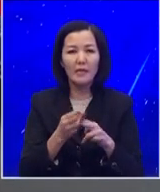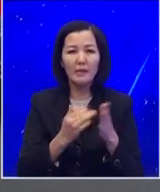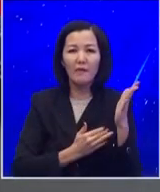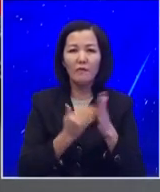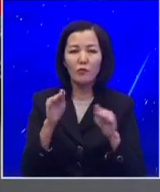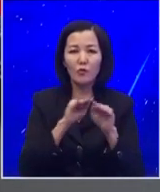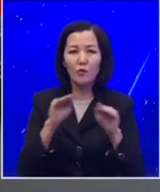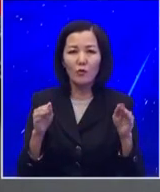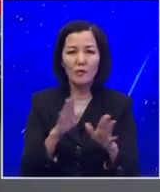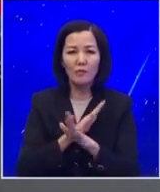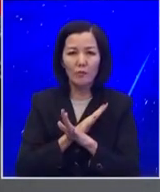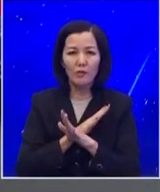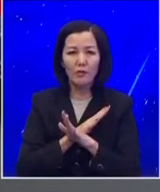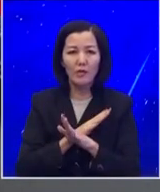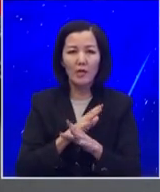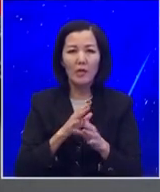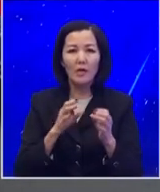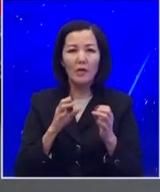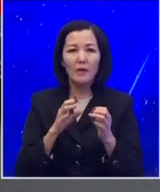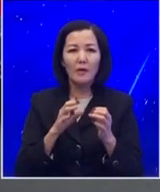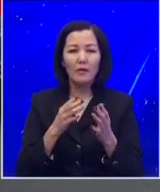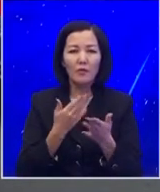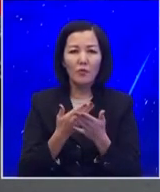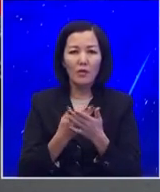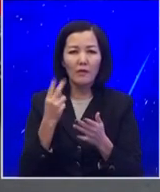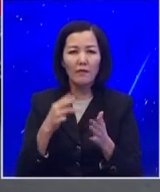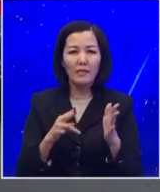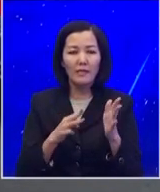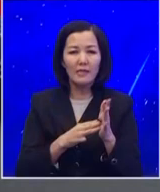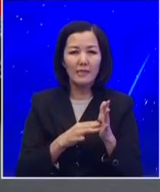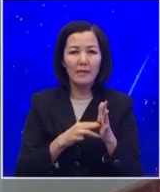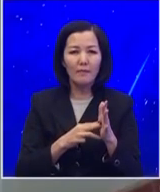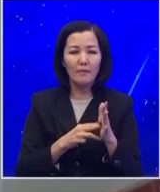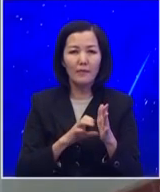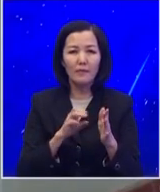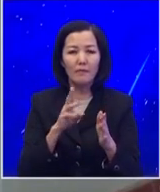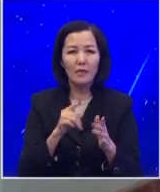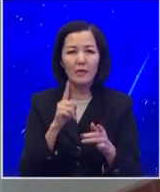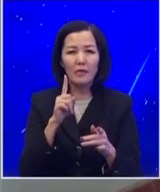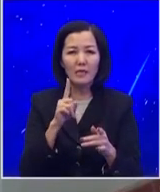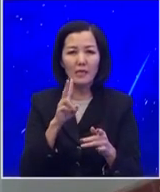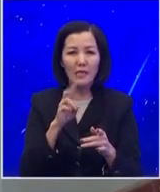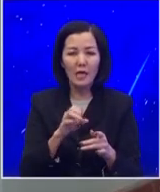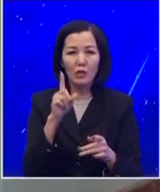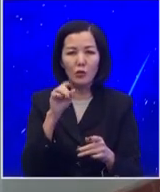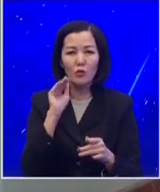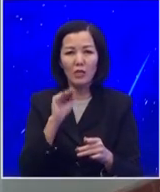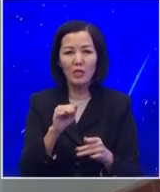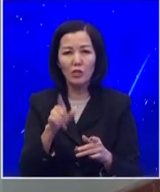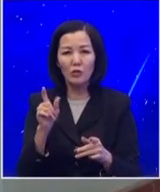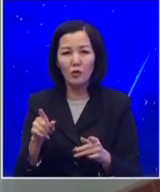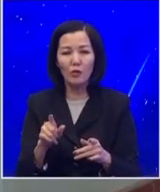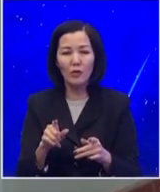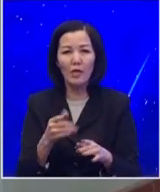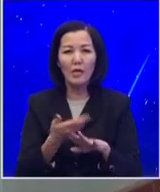уровень смертности от COVID-19 в блоке, около 27 смертей на 100 тысяч жителей. Но, несмотря на